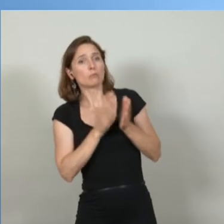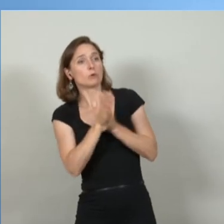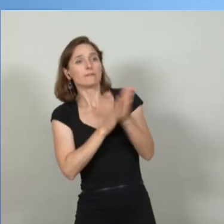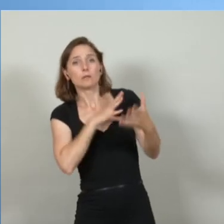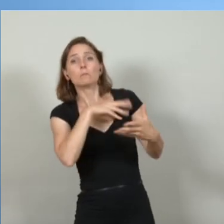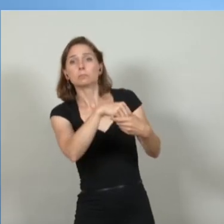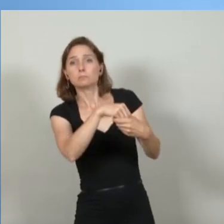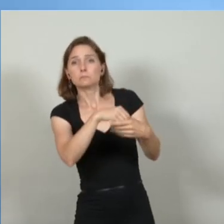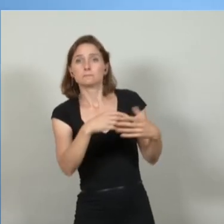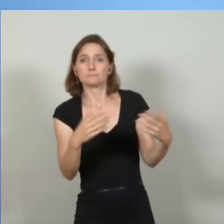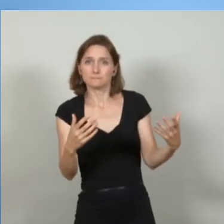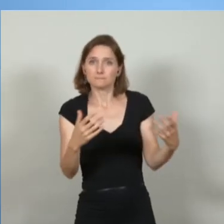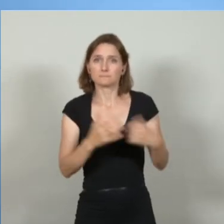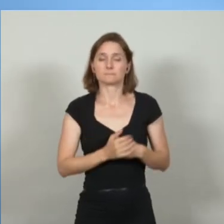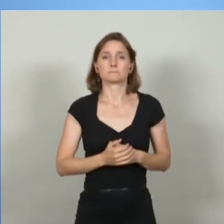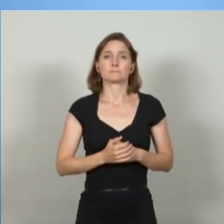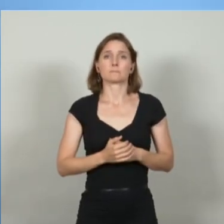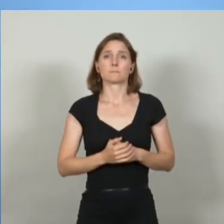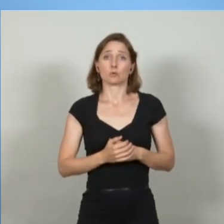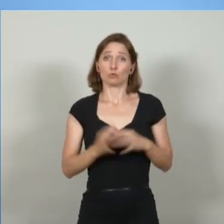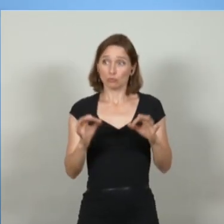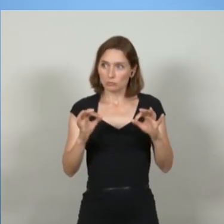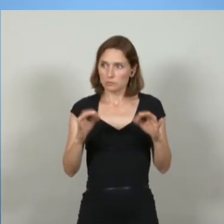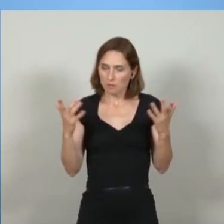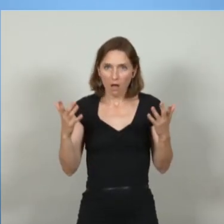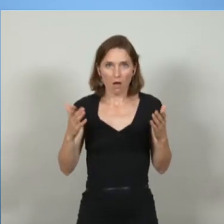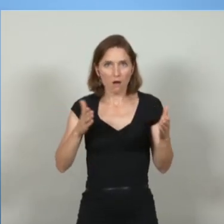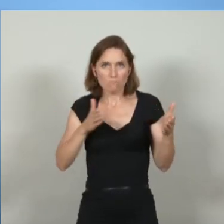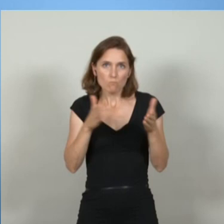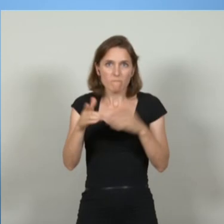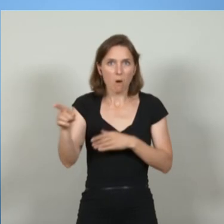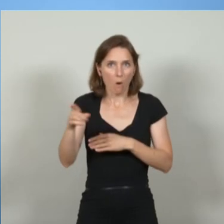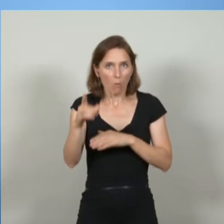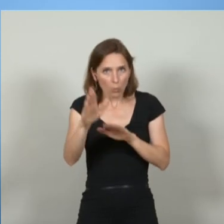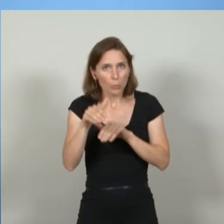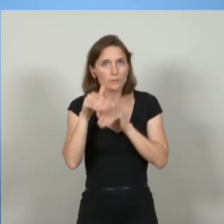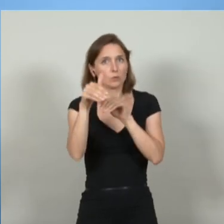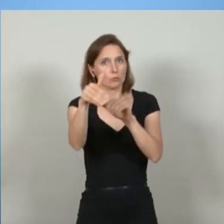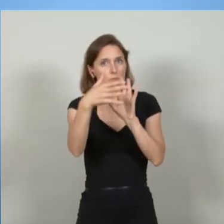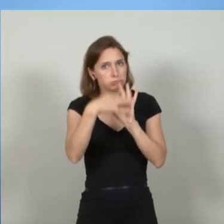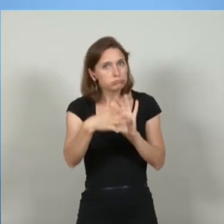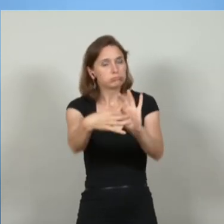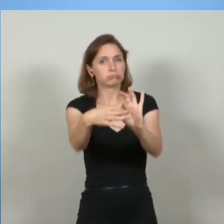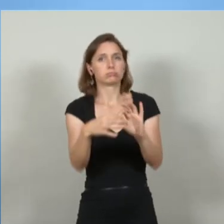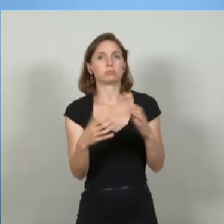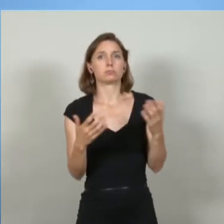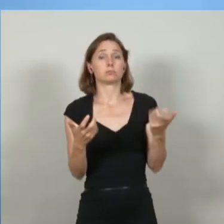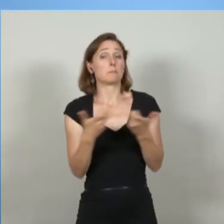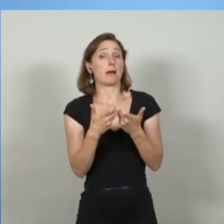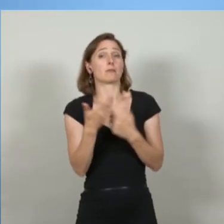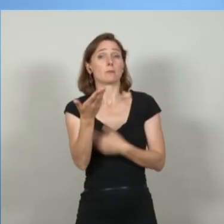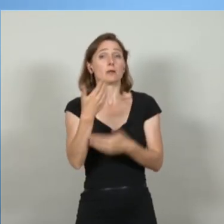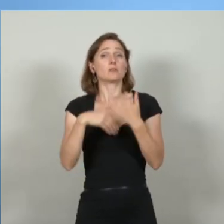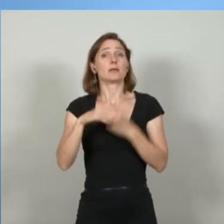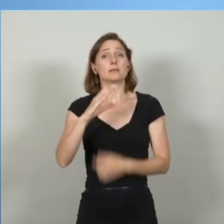cette dynamique ne retombe pas d'ailleurs il suffit de voir la dynamique qui existe aujourd'hui sur la